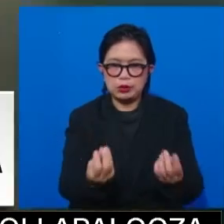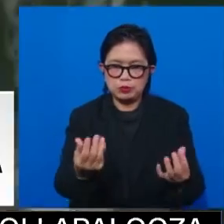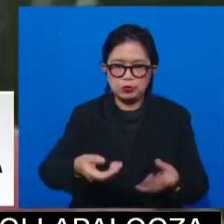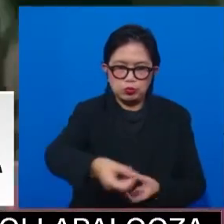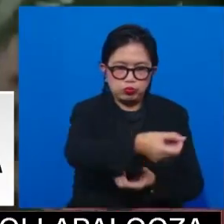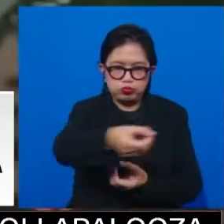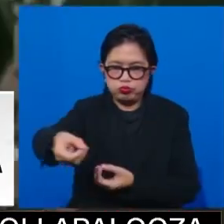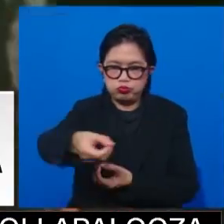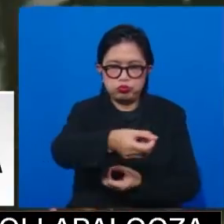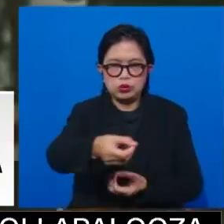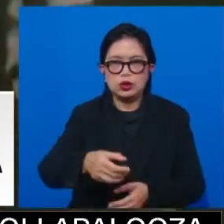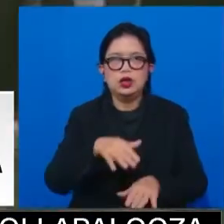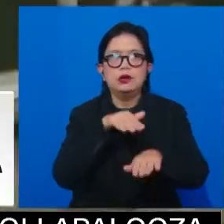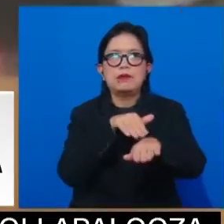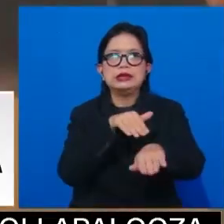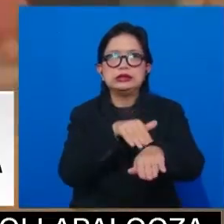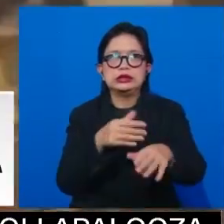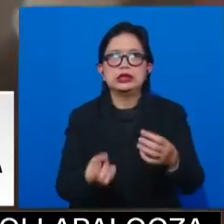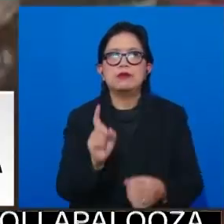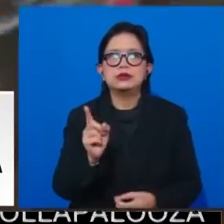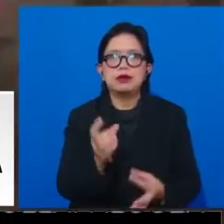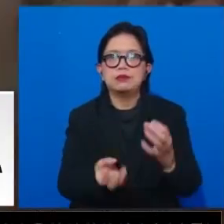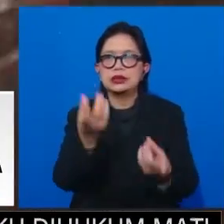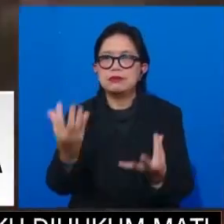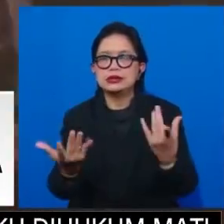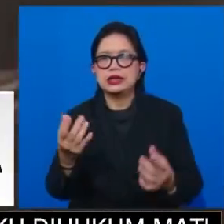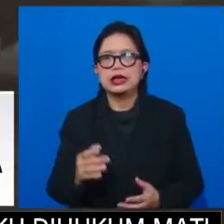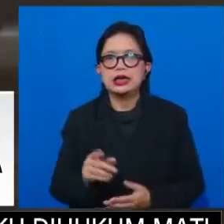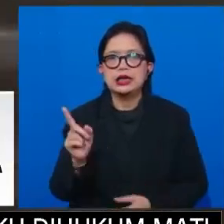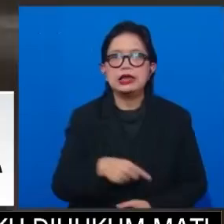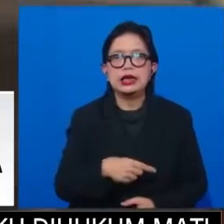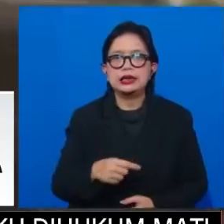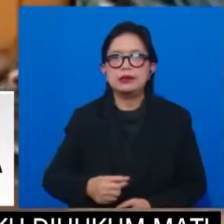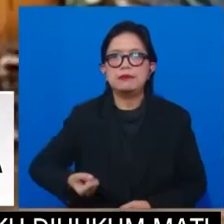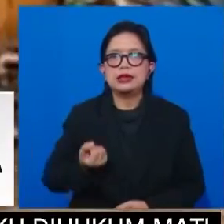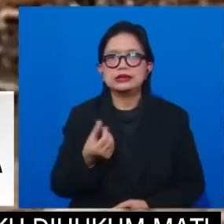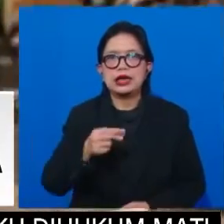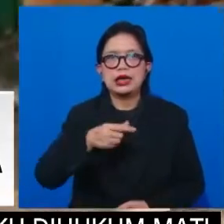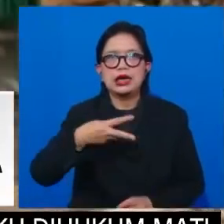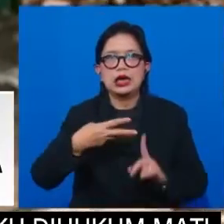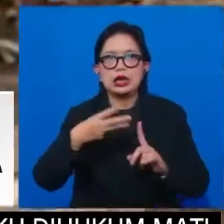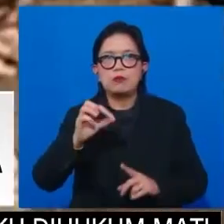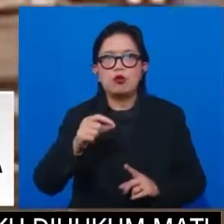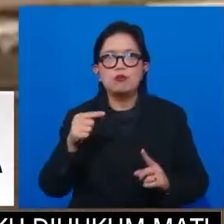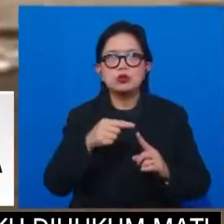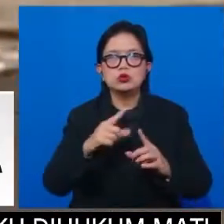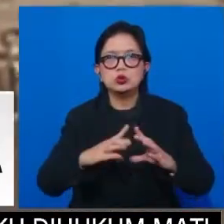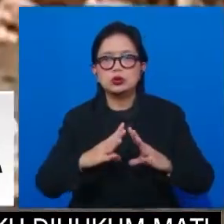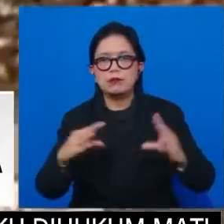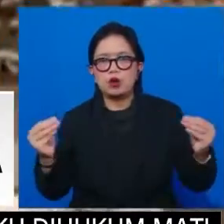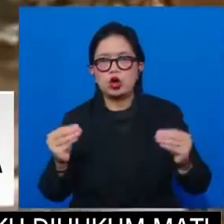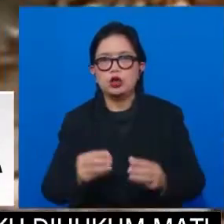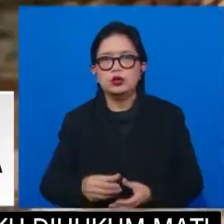Akibat kebakaran ini, kemacetan panjang sempat terjadi dari arah Pasar Rebo menuju Depok dan sebaliknya. Kebakaran akhirnya berhasil dipadamkan